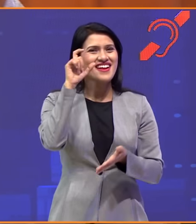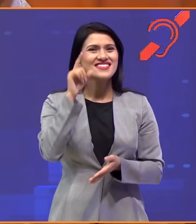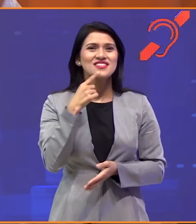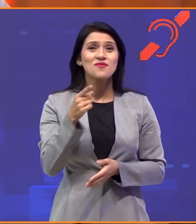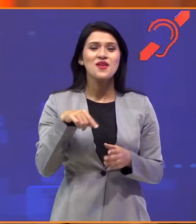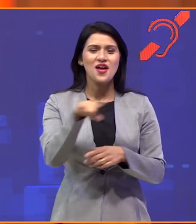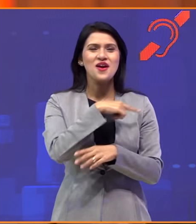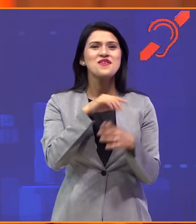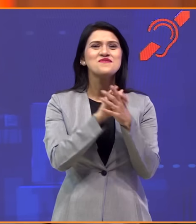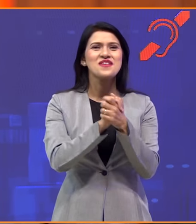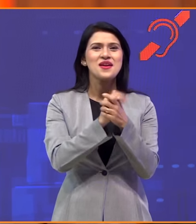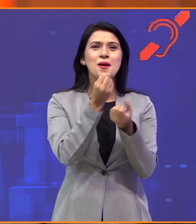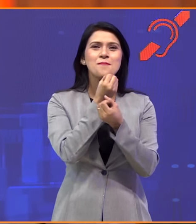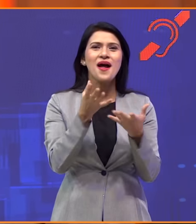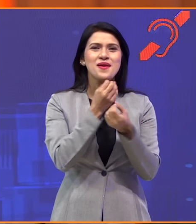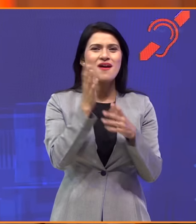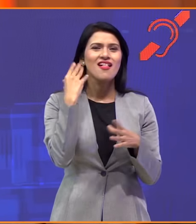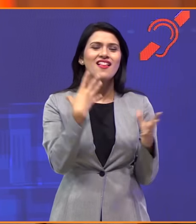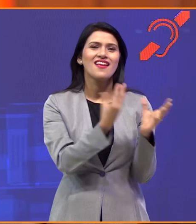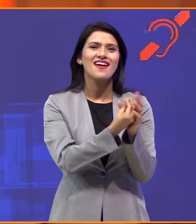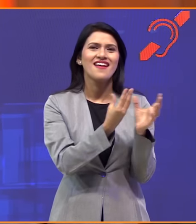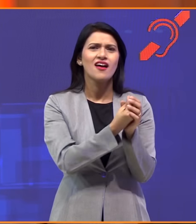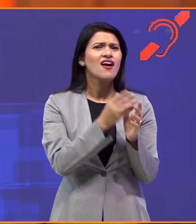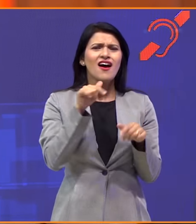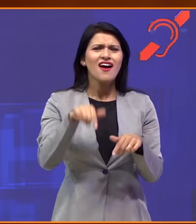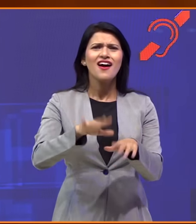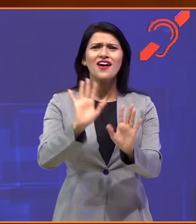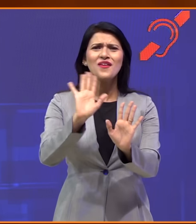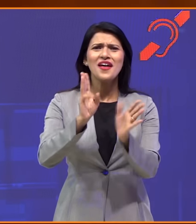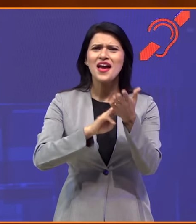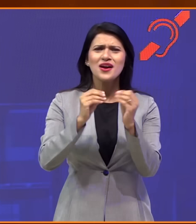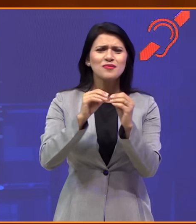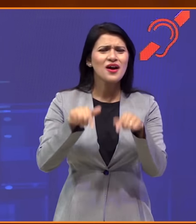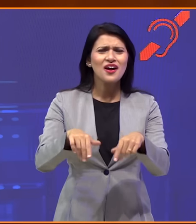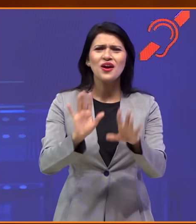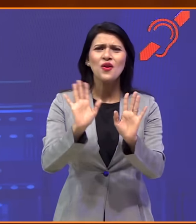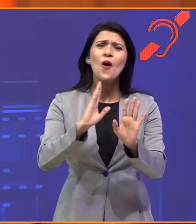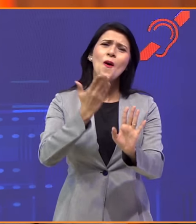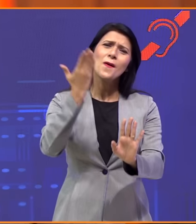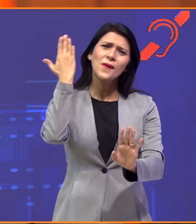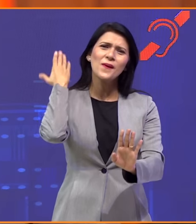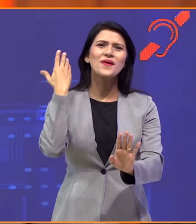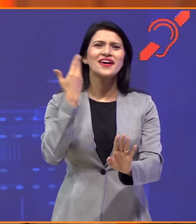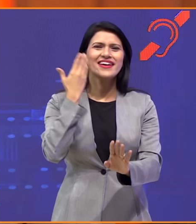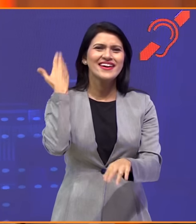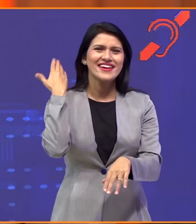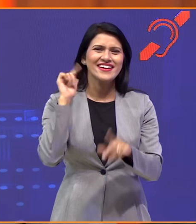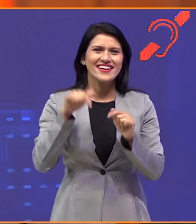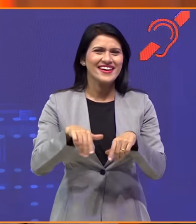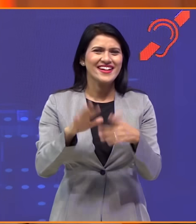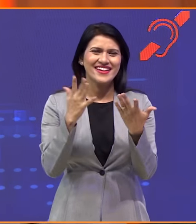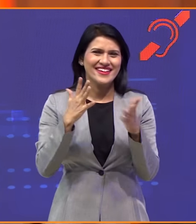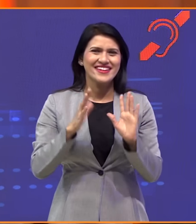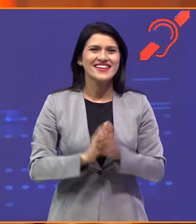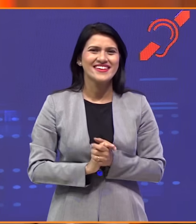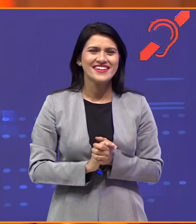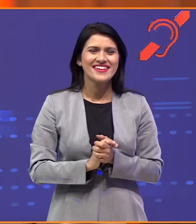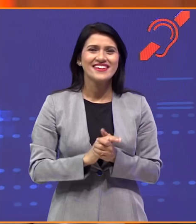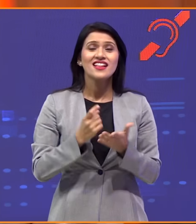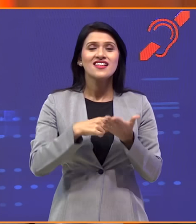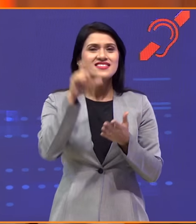हैं ना वही बताते हैं कि एक जमाना ऐसा था करता था रजत जी अब कहां अब मैं उसी जमाने की बात कर रहा हूं वो कहते हैं कि